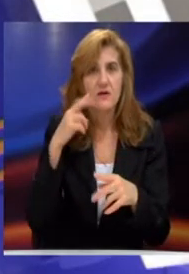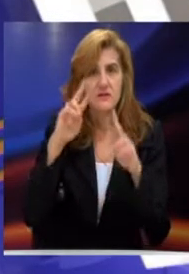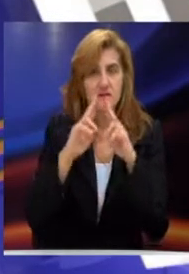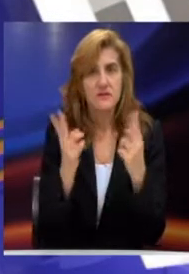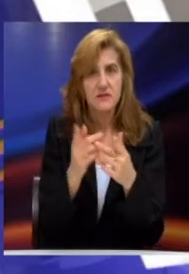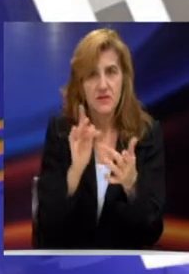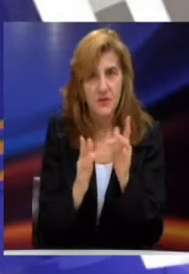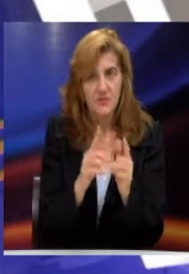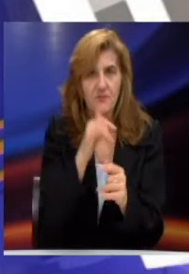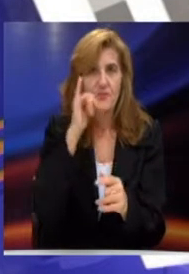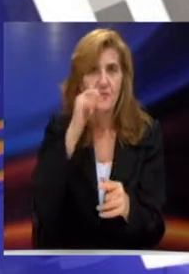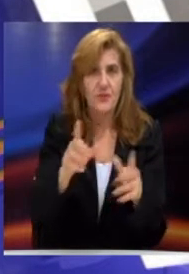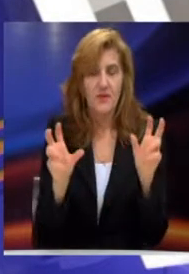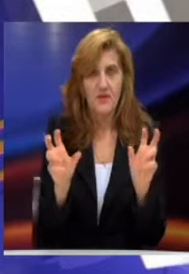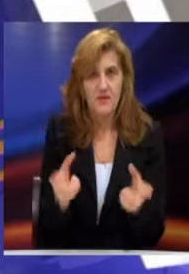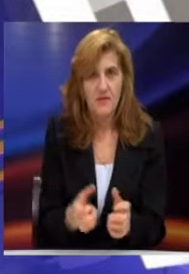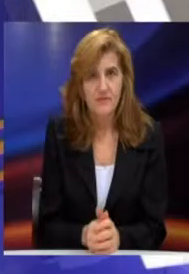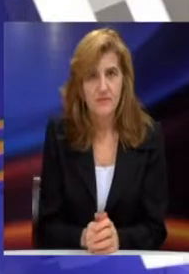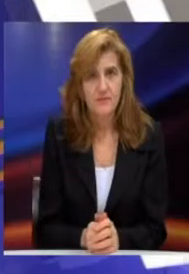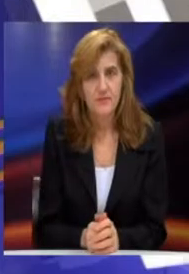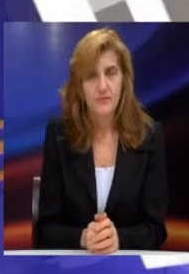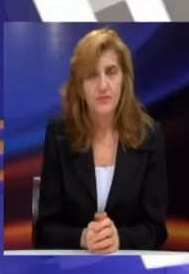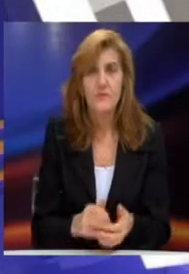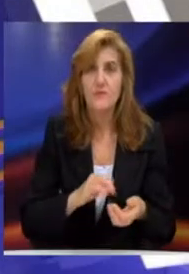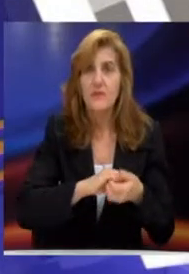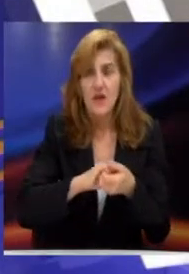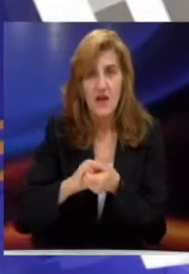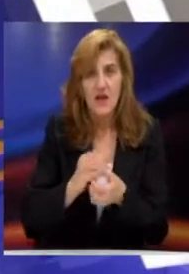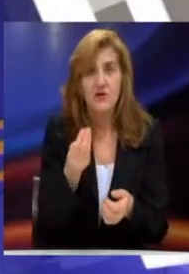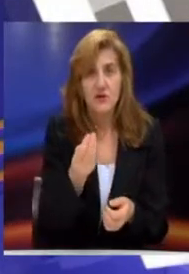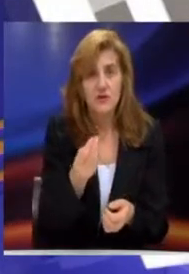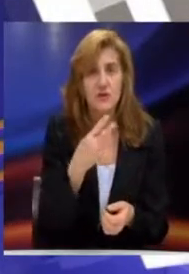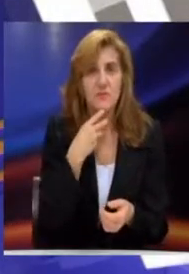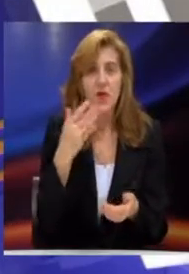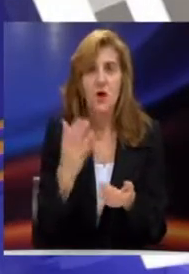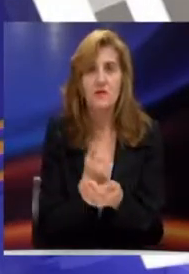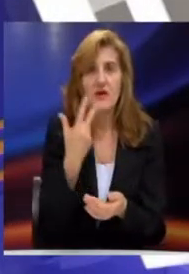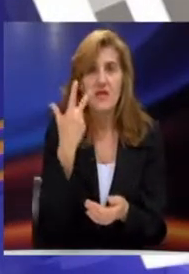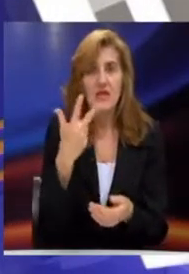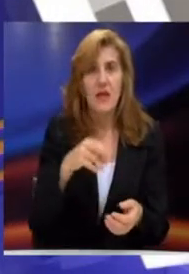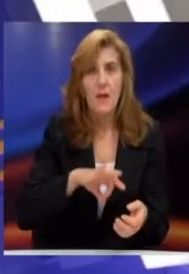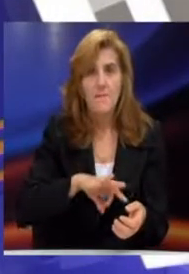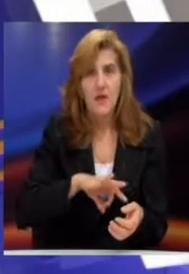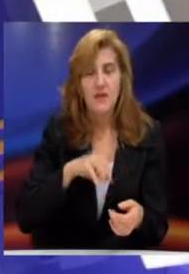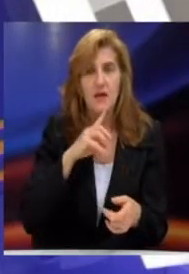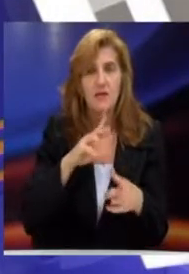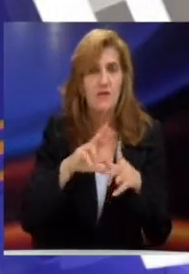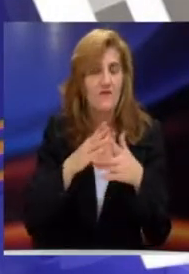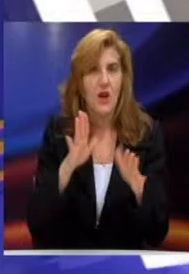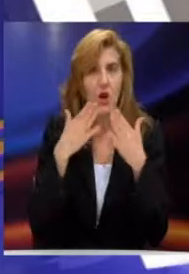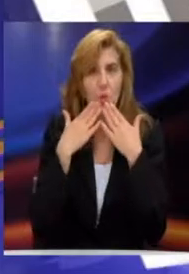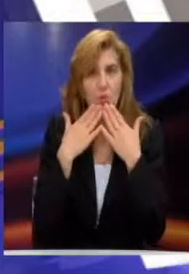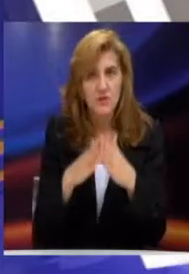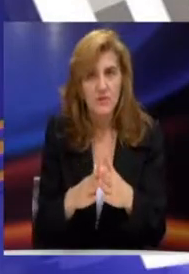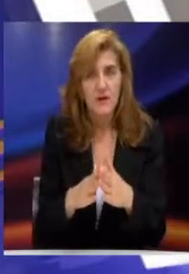našu medijsku kuću. Rvači iz Srbije opravdali su očekivanja. Osvojiti tri medalje na evropskom prvenstvu